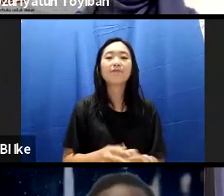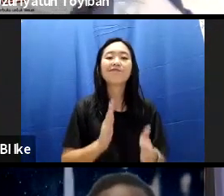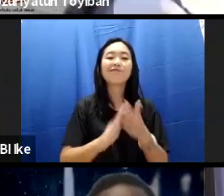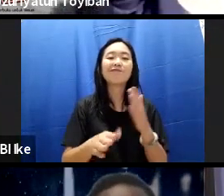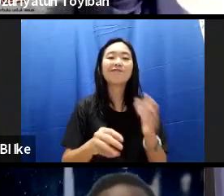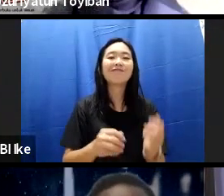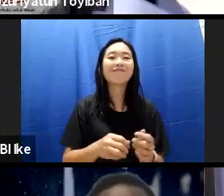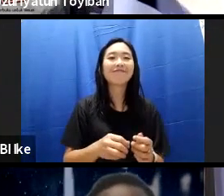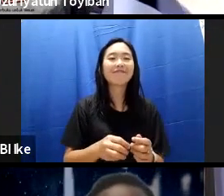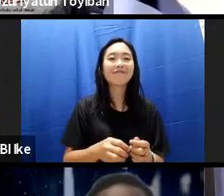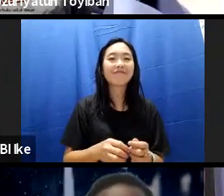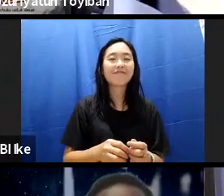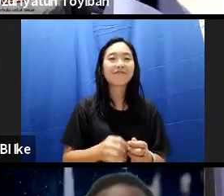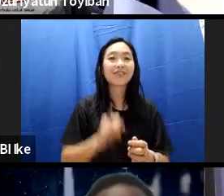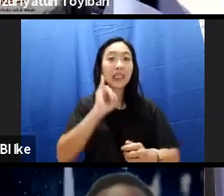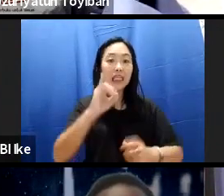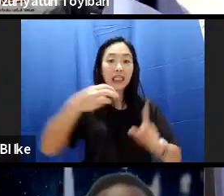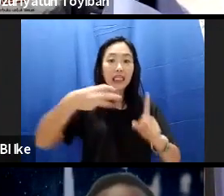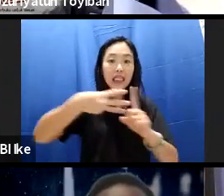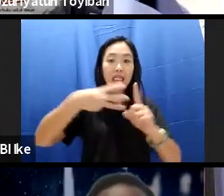Ibah.